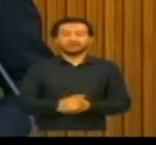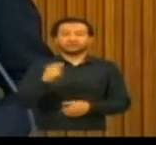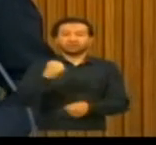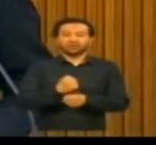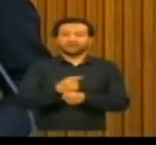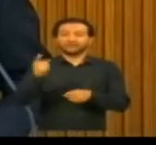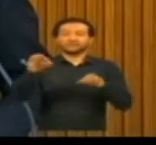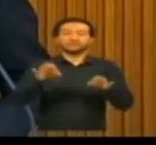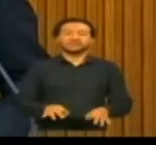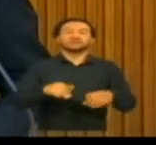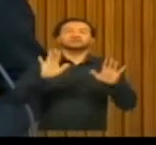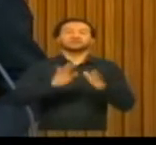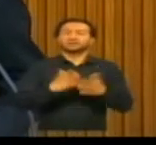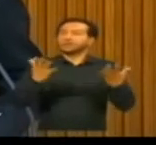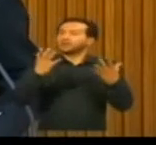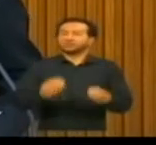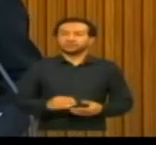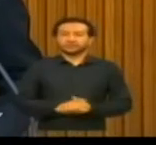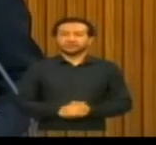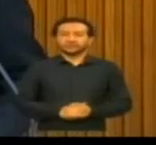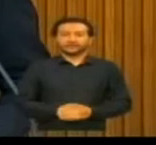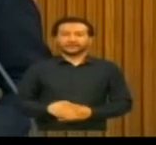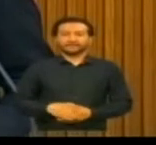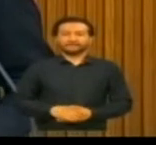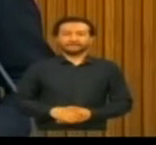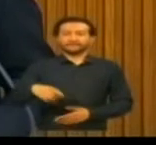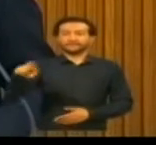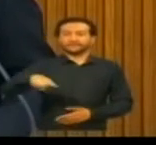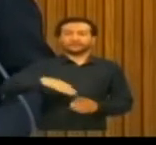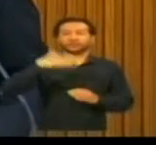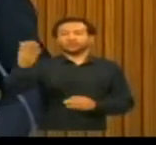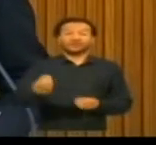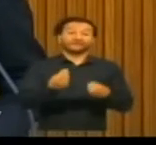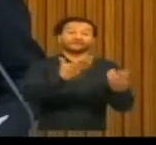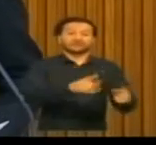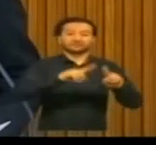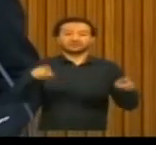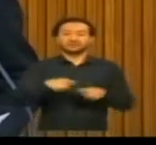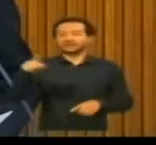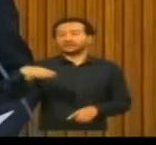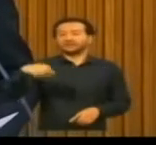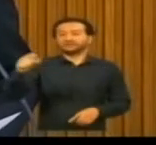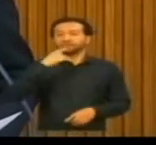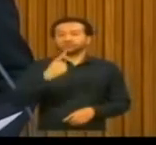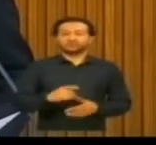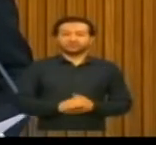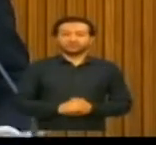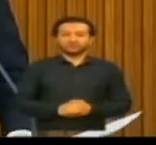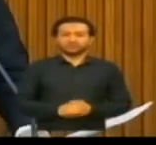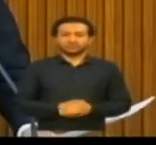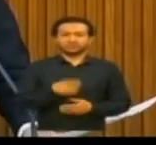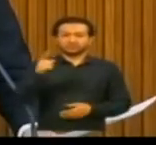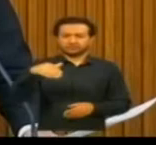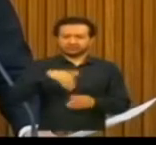görevinize başlayamazsınız. E ne olacak? Sizden sonrakine vereceğiz mazbatayı. Sana vermeyeceğiz dediler. Bari